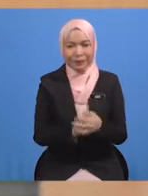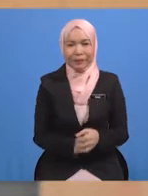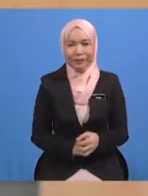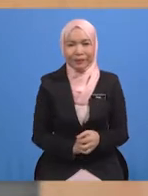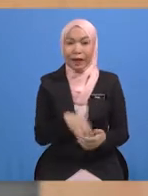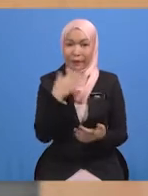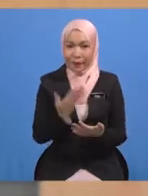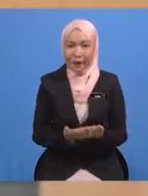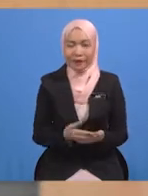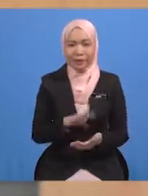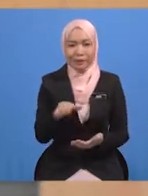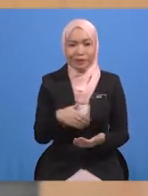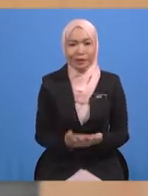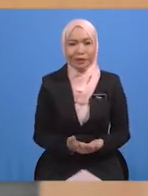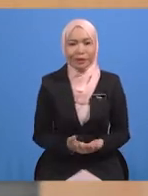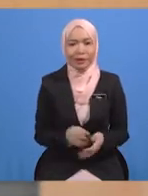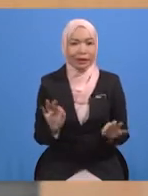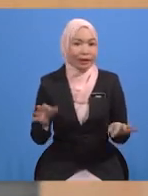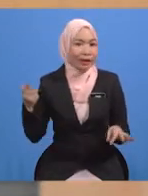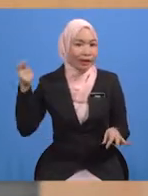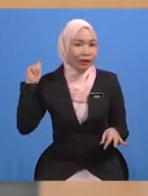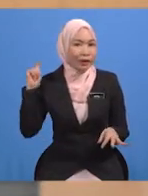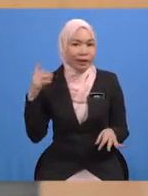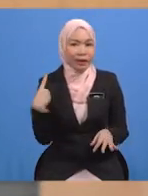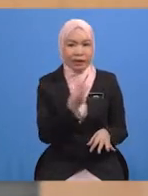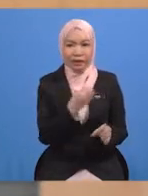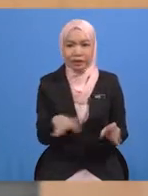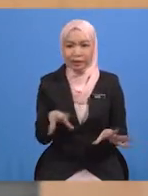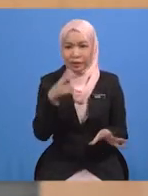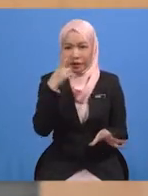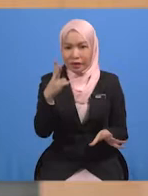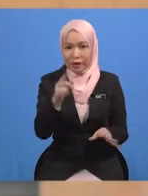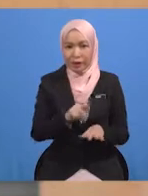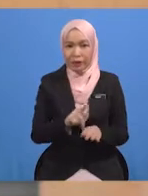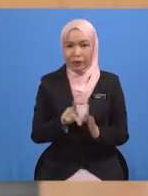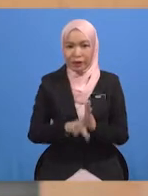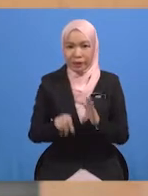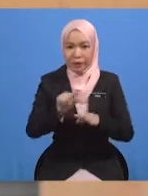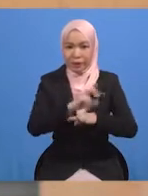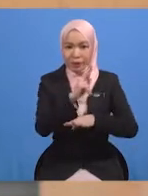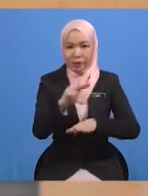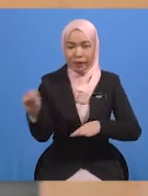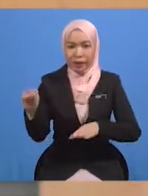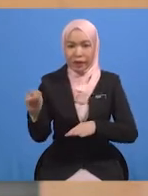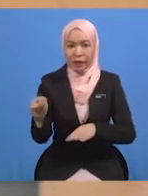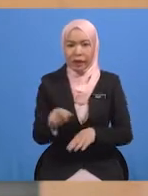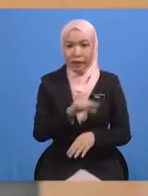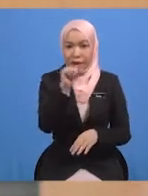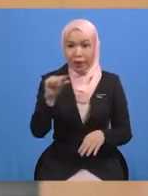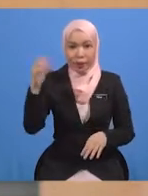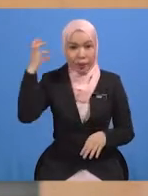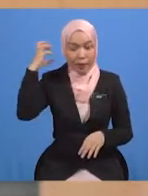Baiklah murid-murid, jika tadi kita lihat kegunaan gelombang radio mengikut